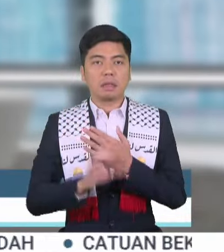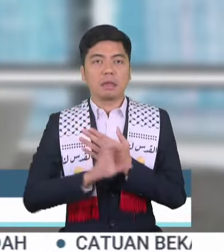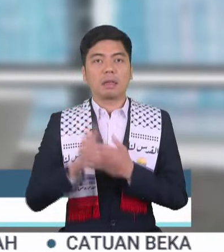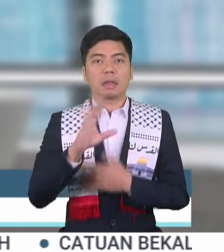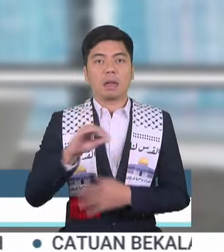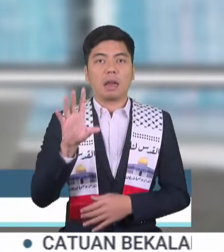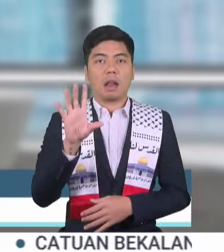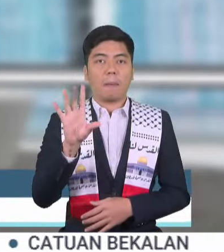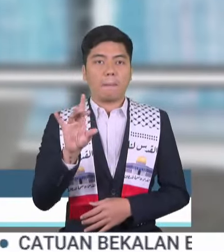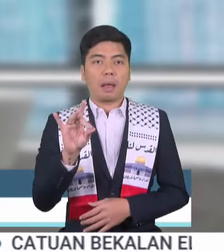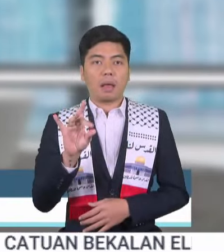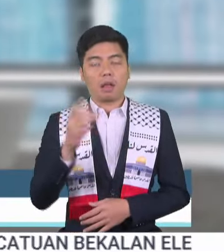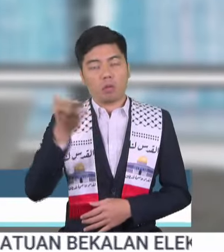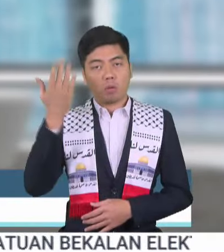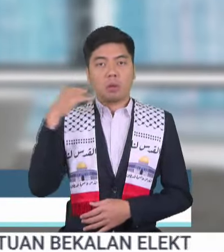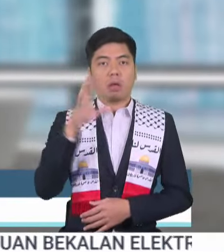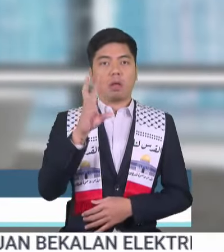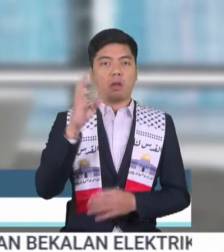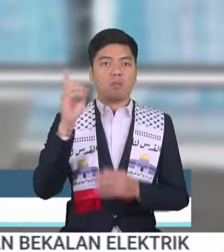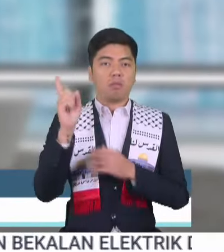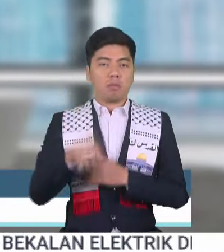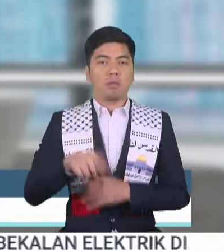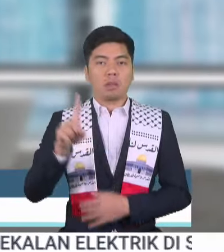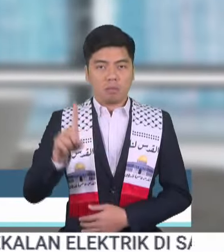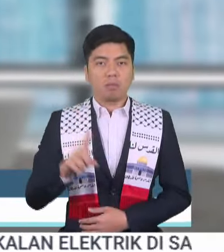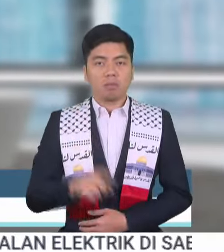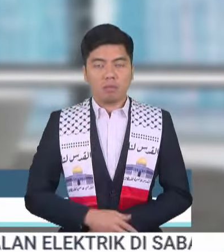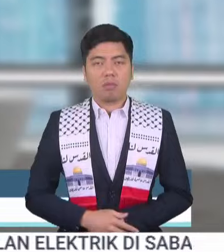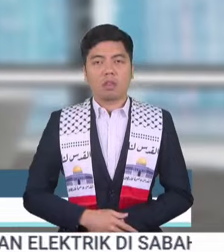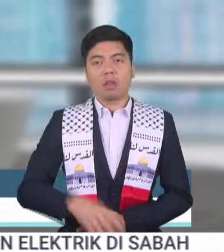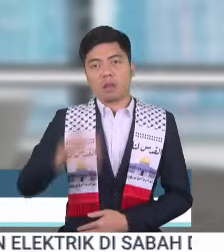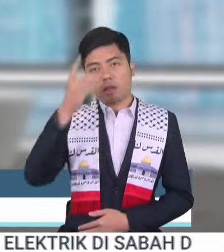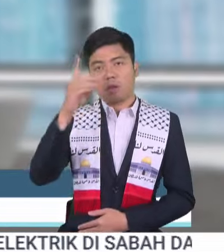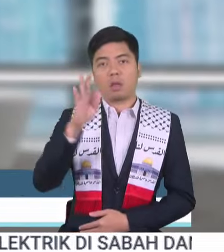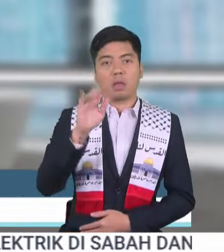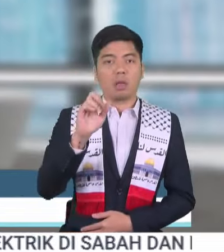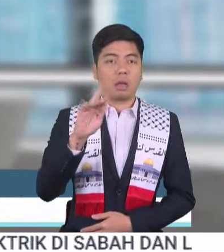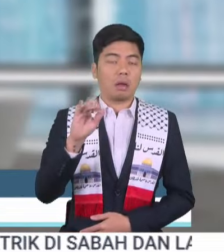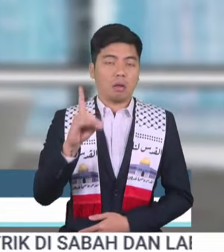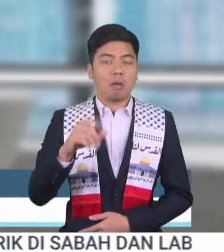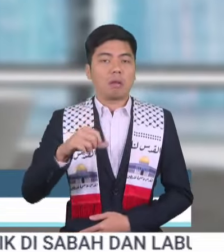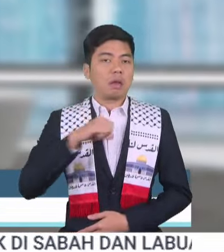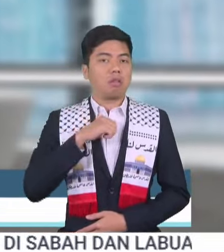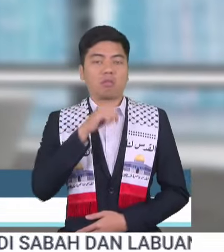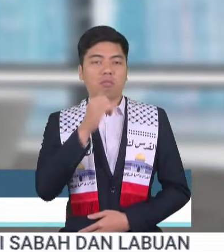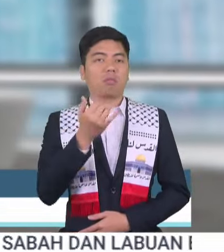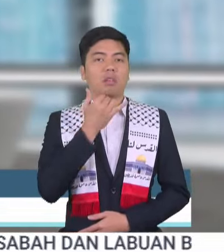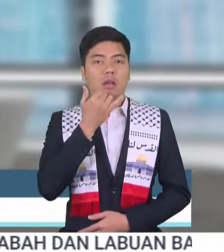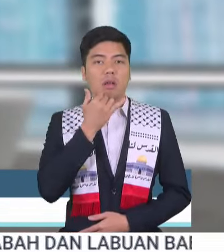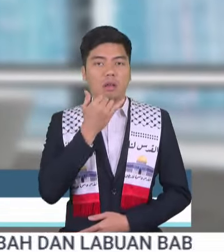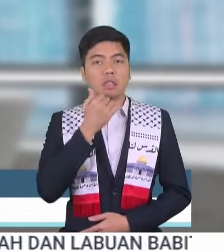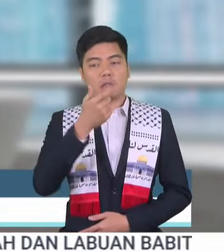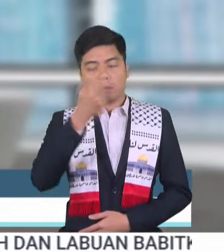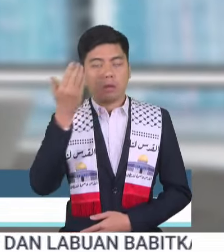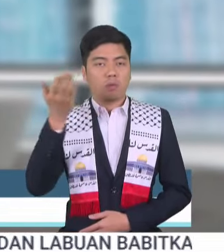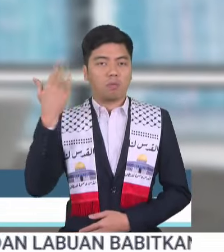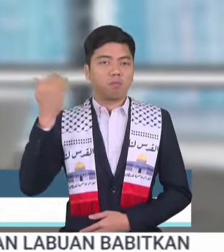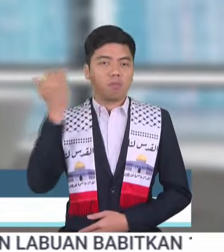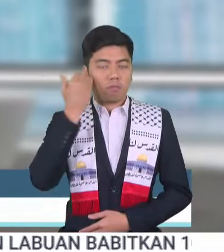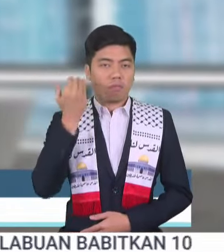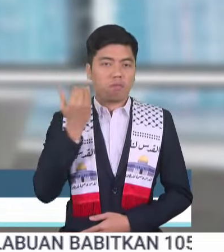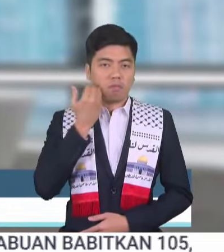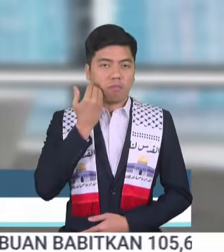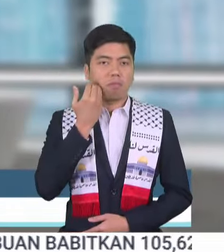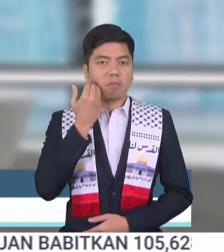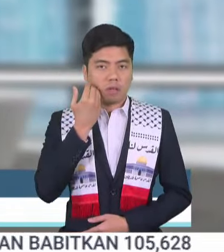individu 6 Januari lalu. Tertuduh Dato' Muhammad Farid Abdul Ghani Bagaimanapun mengaku tidak bersalah selepas pertuduhan dibacakan di